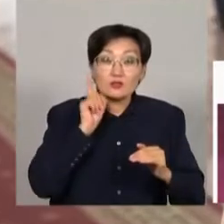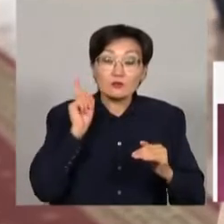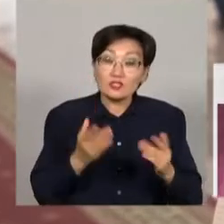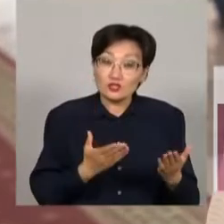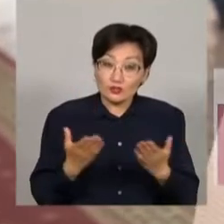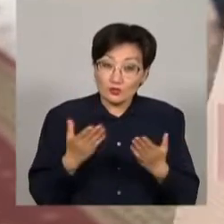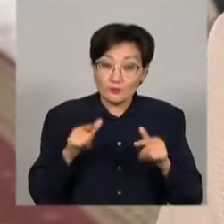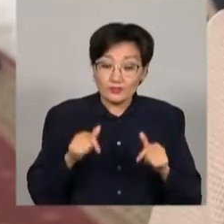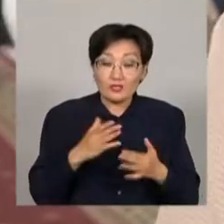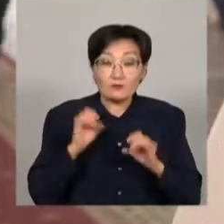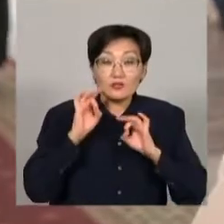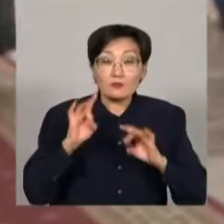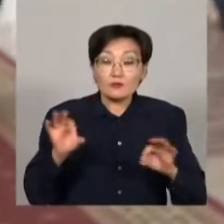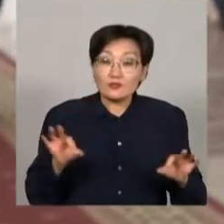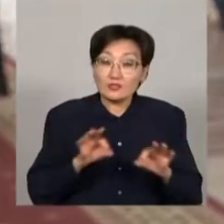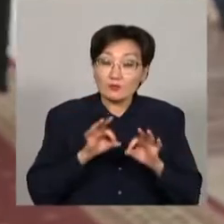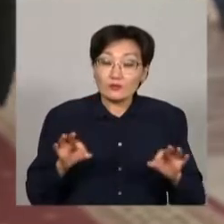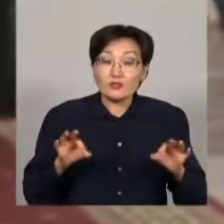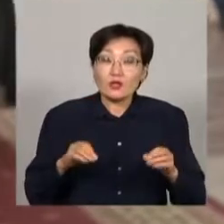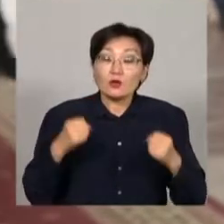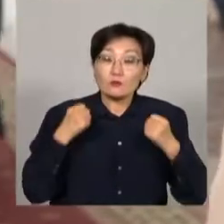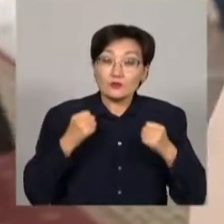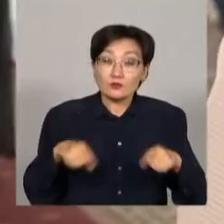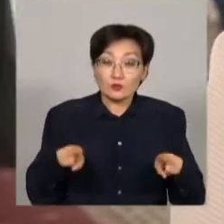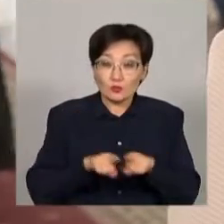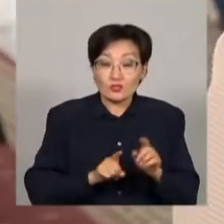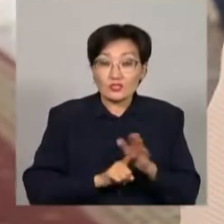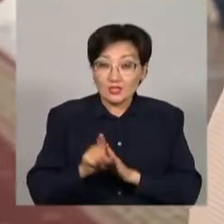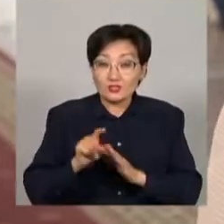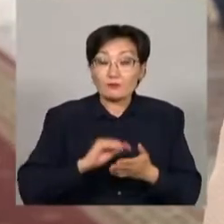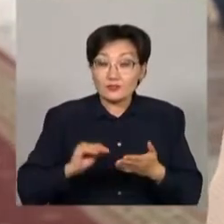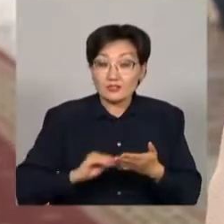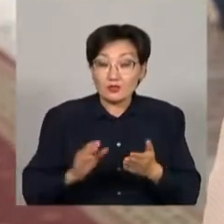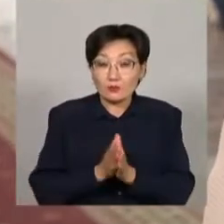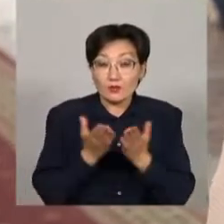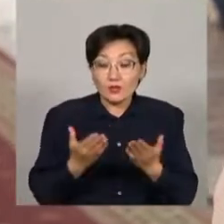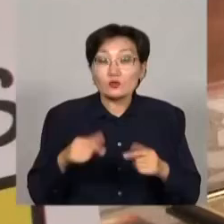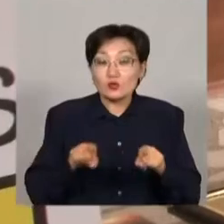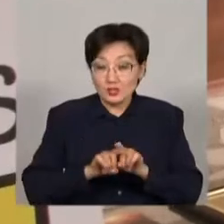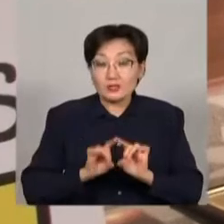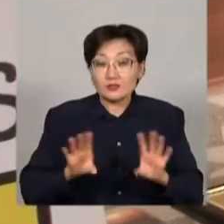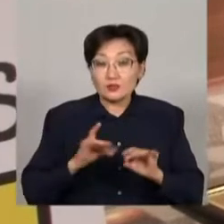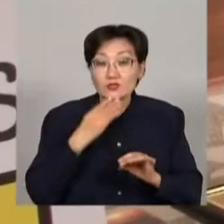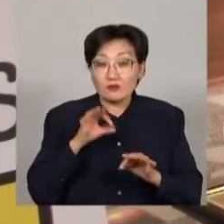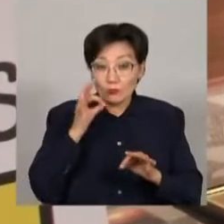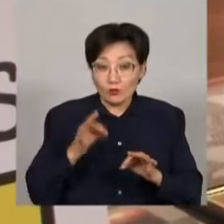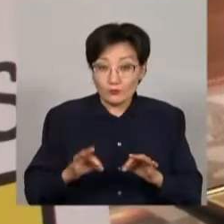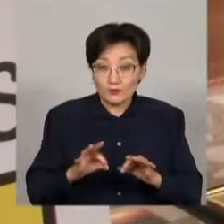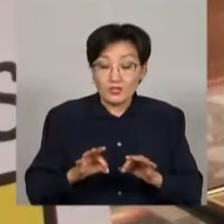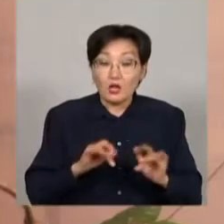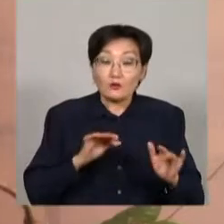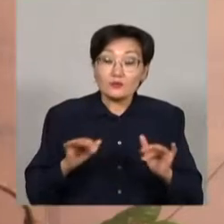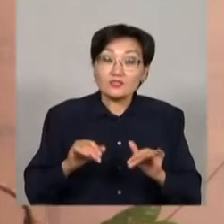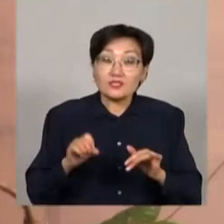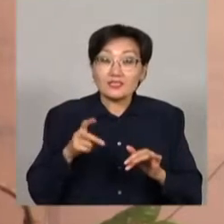чтения. Здесь у нас известные певцы и спортсмены, которые тоже начали писать книги. Они поделятся своим опытом. Среди организаторов